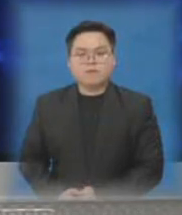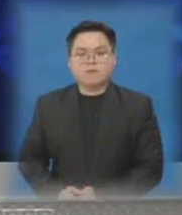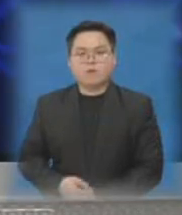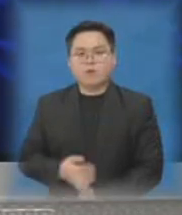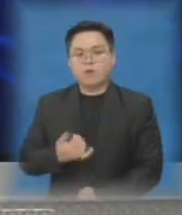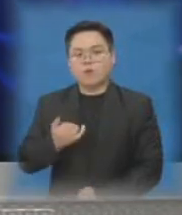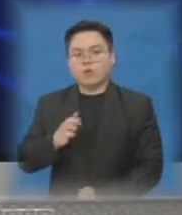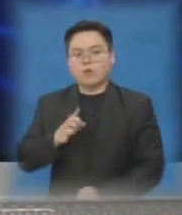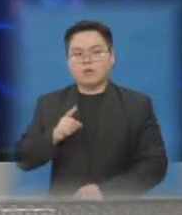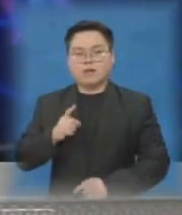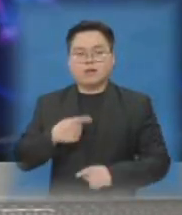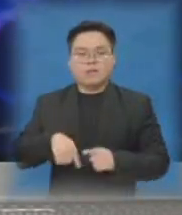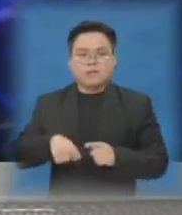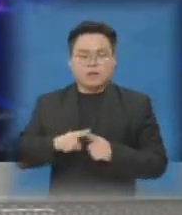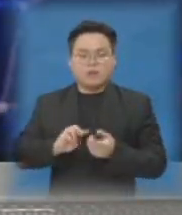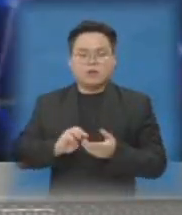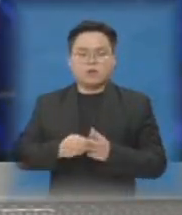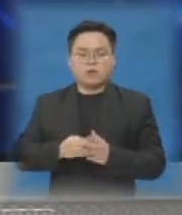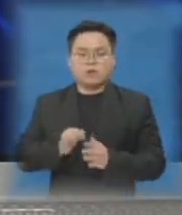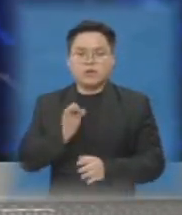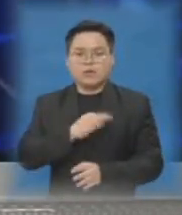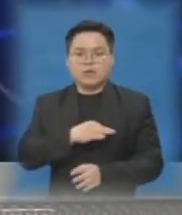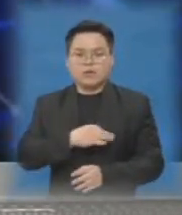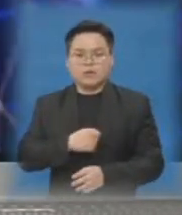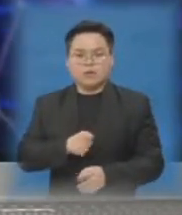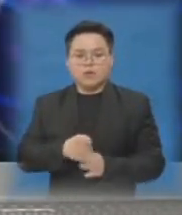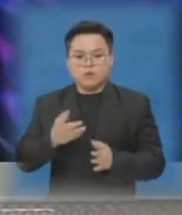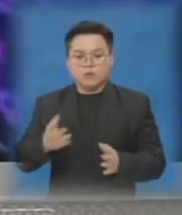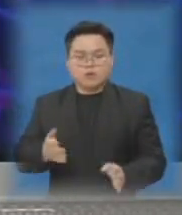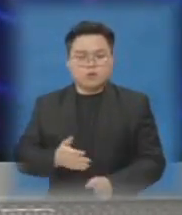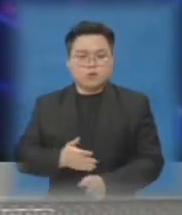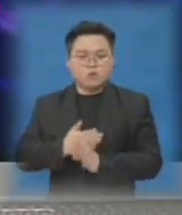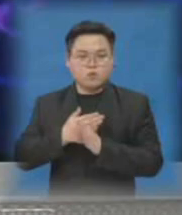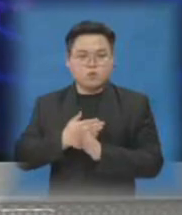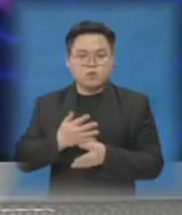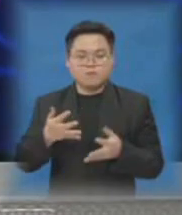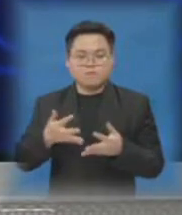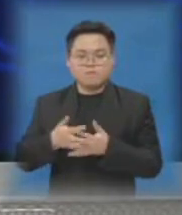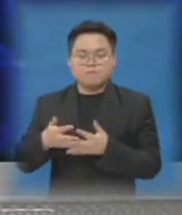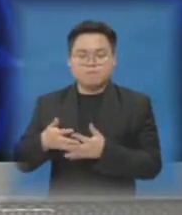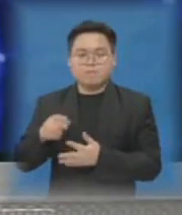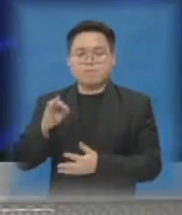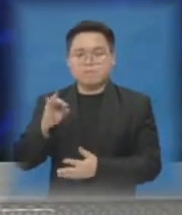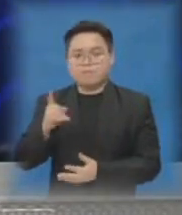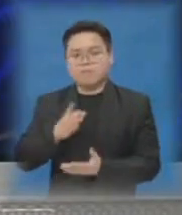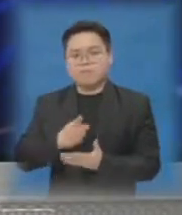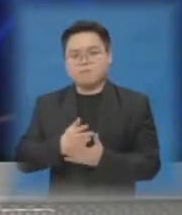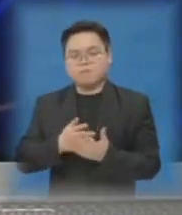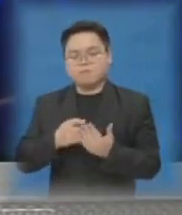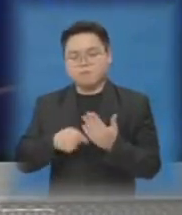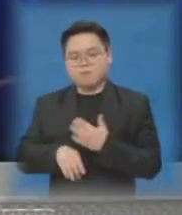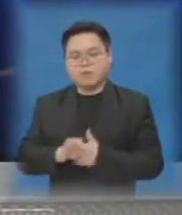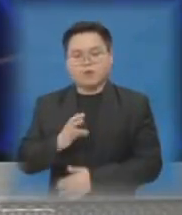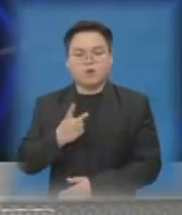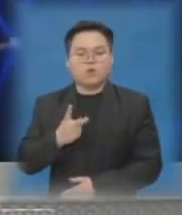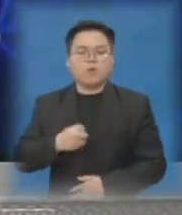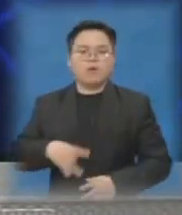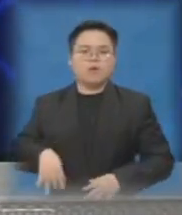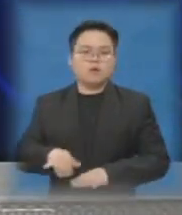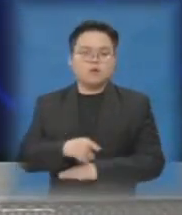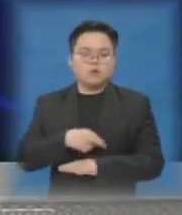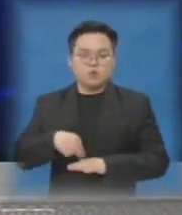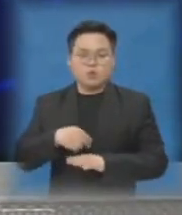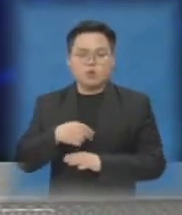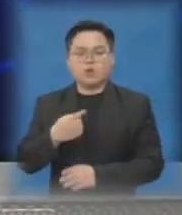Нийслэлд дахин төлөвлөлтөд орох ёстой ашиглалтын шаардлага хангаагүй орон сууц цөөнгөө байдаг. Эдгээрийн дотроос Сүхбаатар дүүргийн 10 дугаар